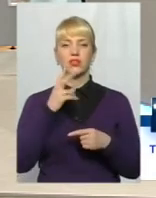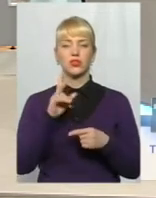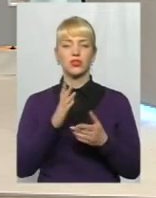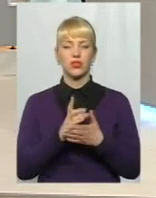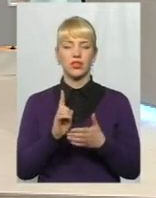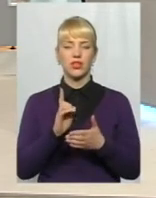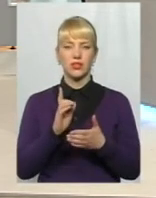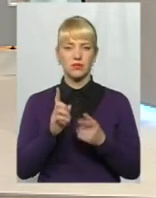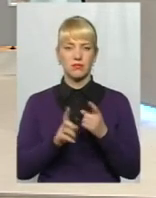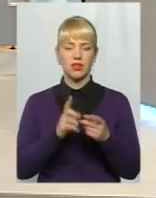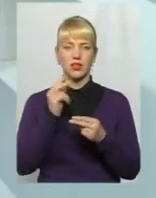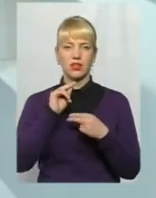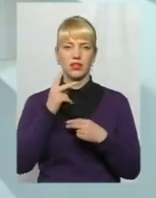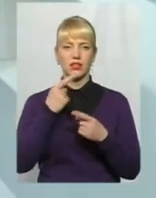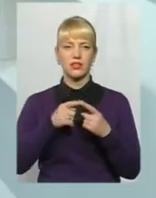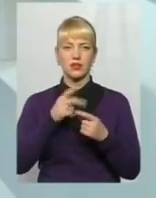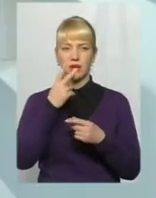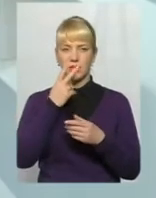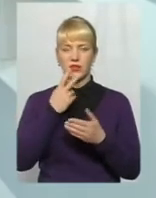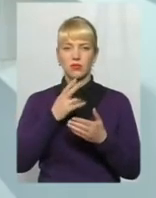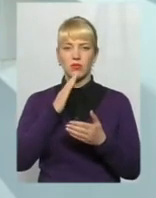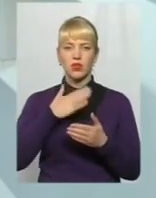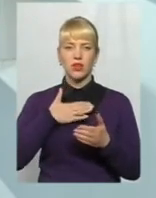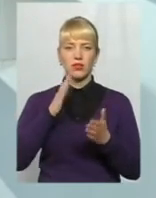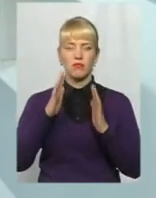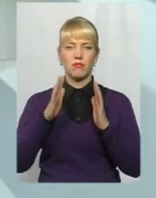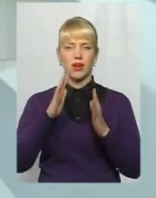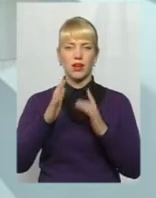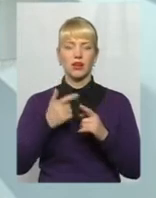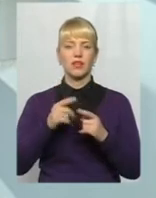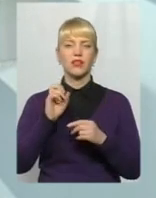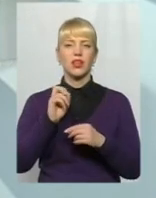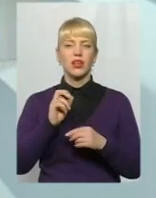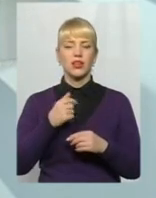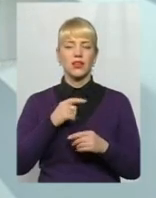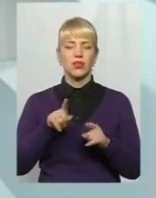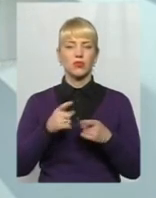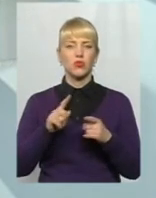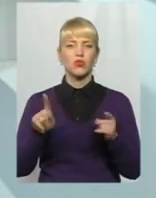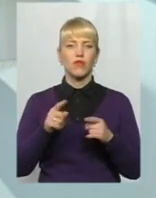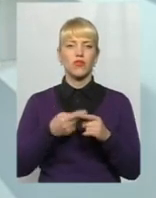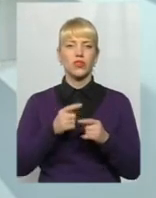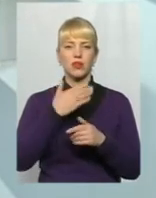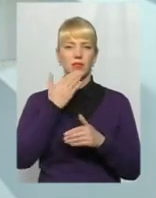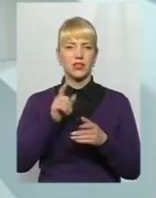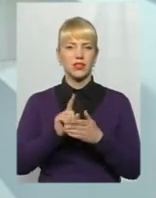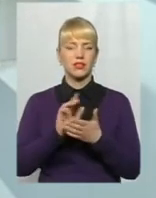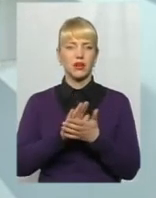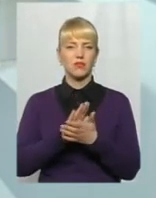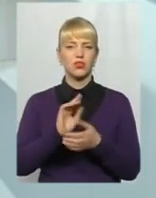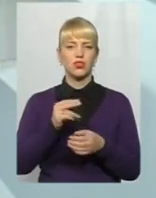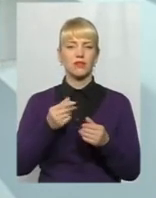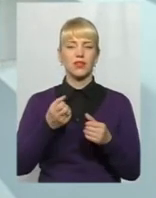Це ми бачимо по наших парках і скверах, тому що вони не такі забруднені, як декілька років назад, можливо, тому що більше прибираємо.